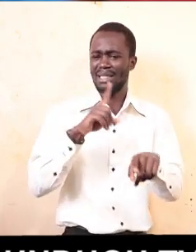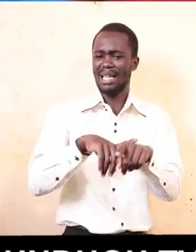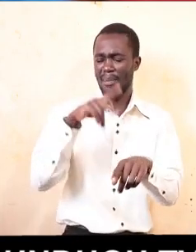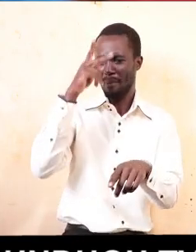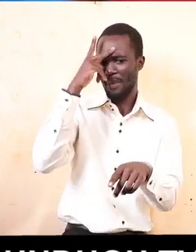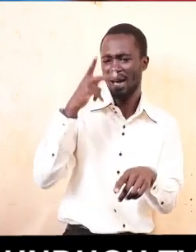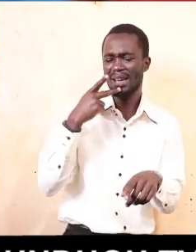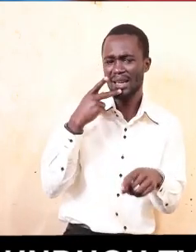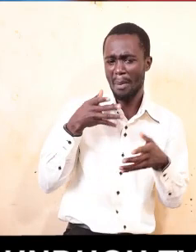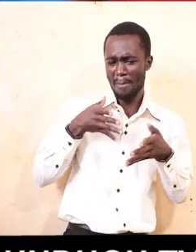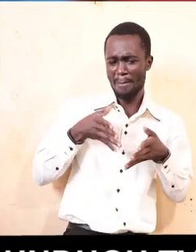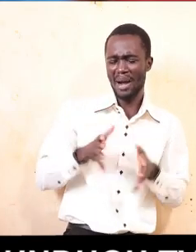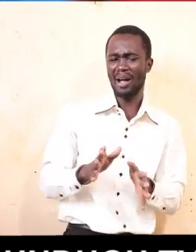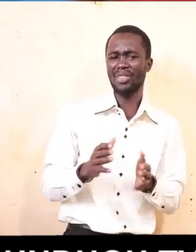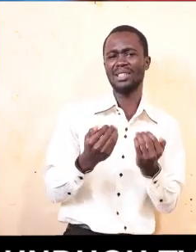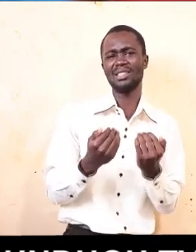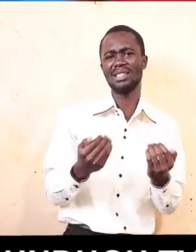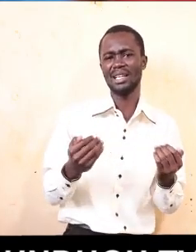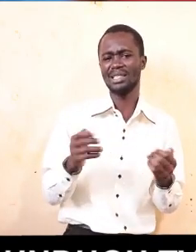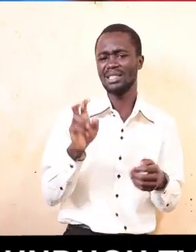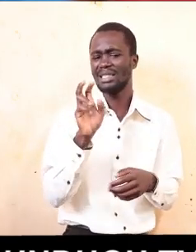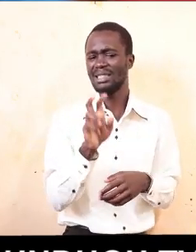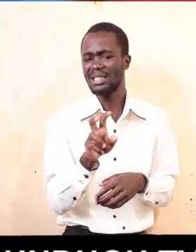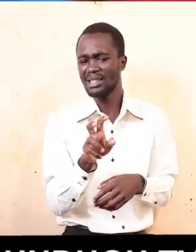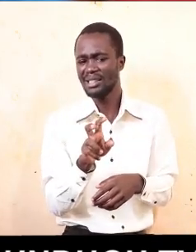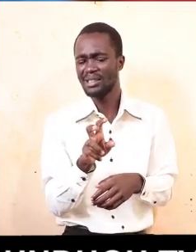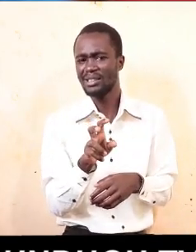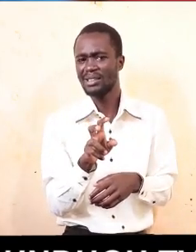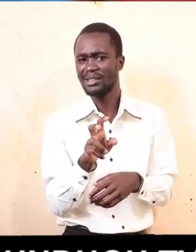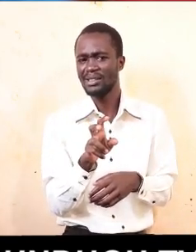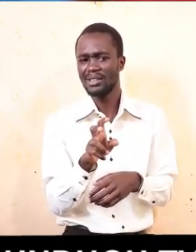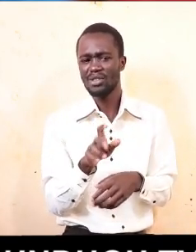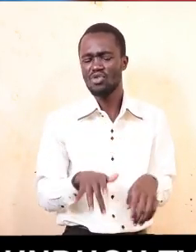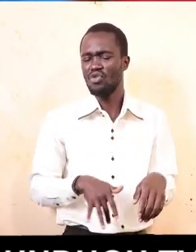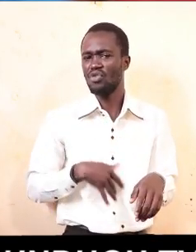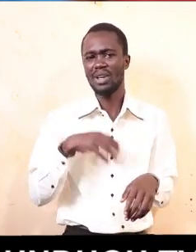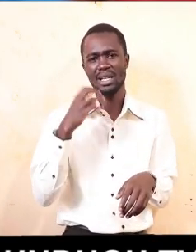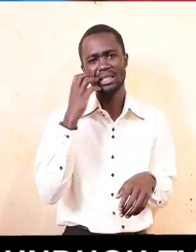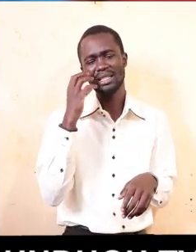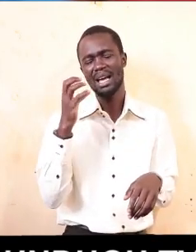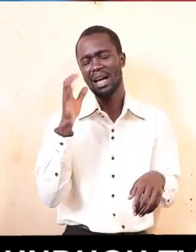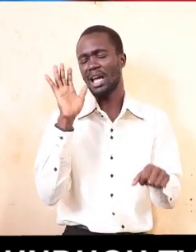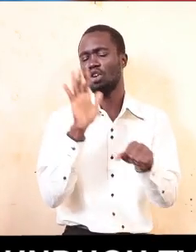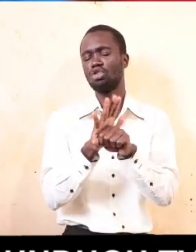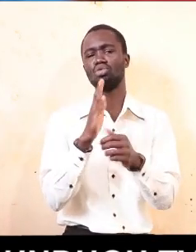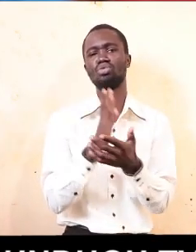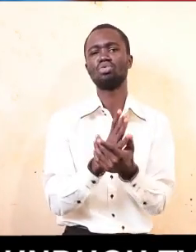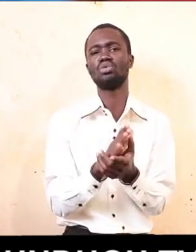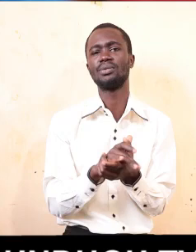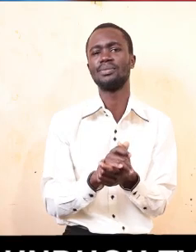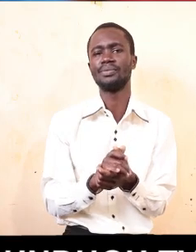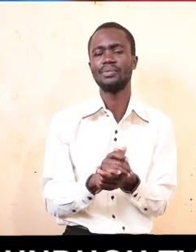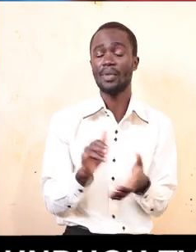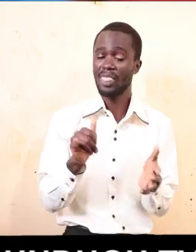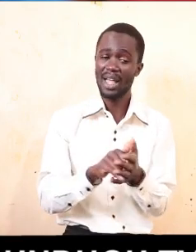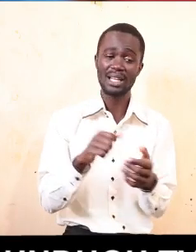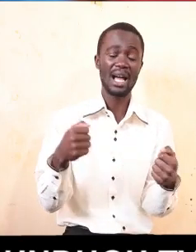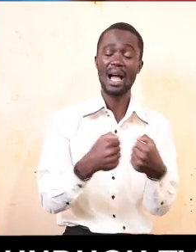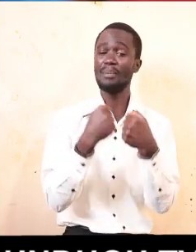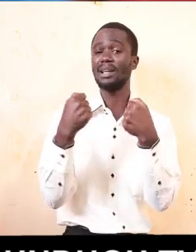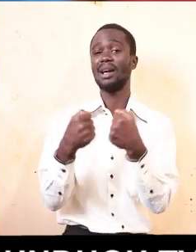wewe umemzaa umemlea, unamwangalia kwa huzuni na unahuzunika sana. Kwa hivyo jambo hili lilikuwa